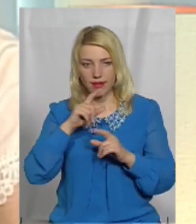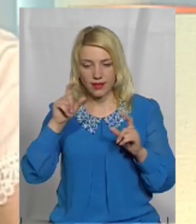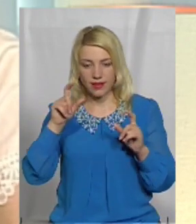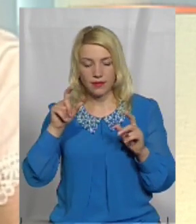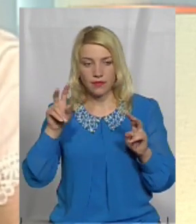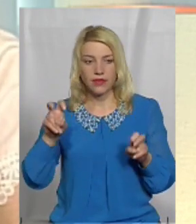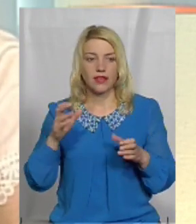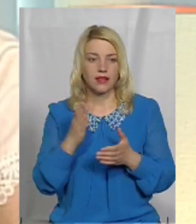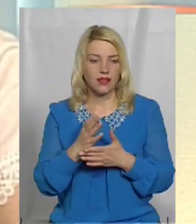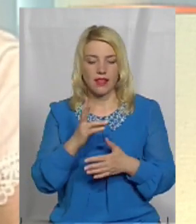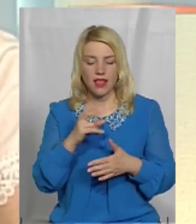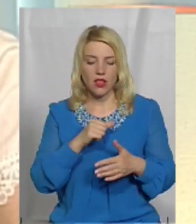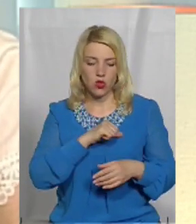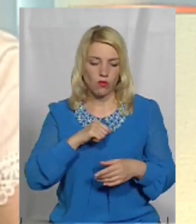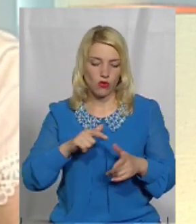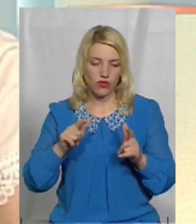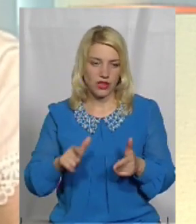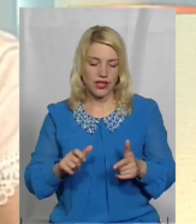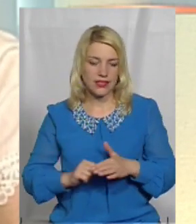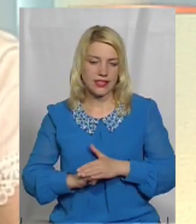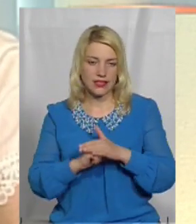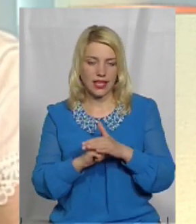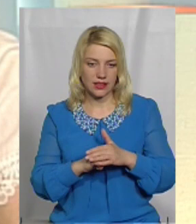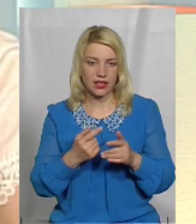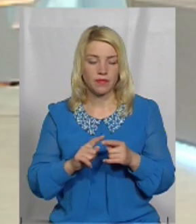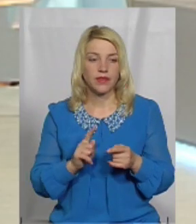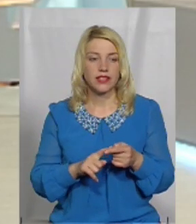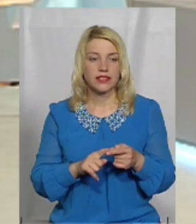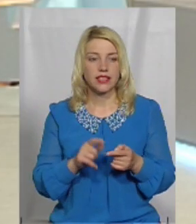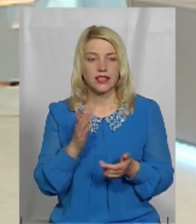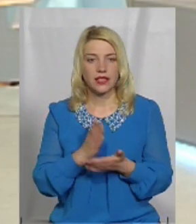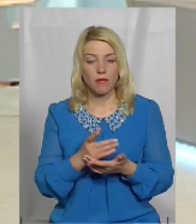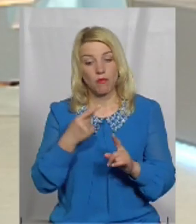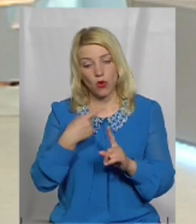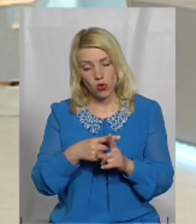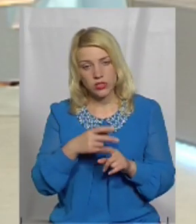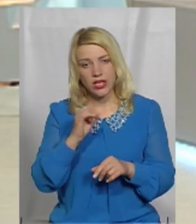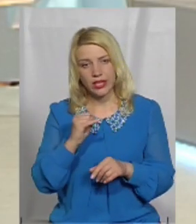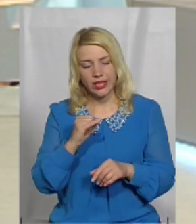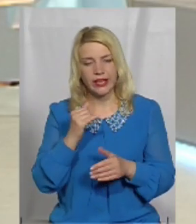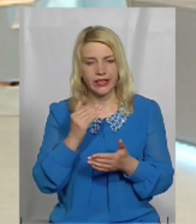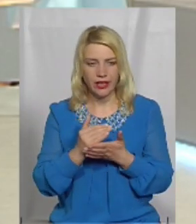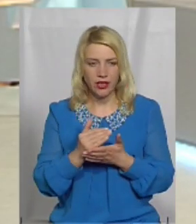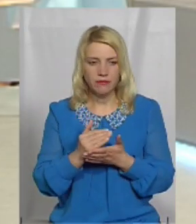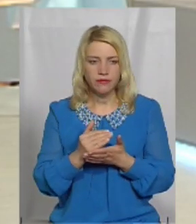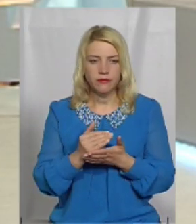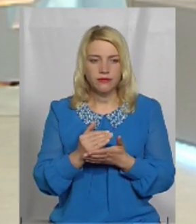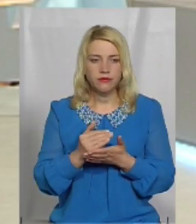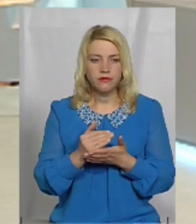на добровільних засадах аптечних закладів. З одного боку, це є плюс, з іншого, це